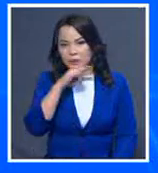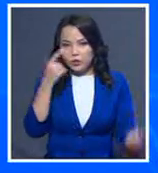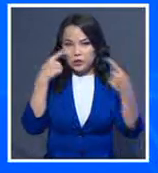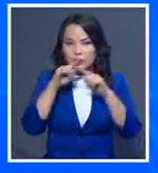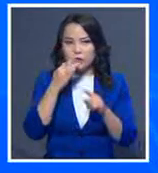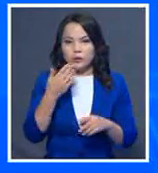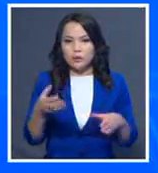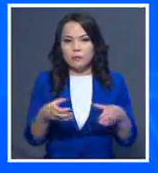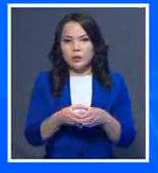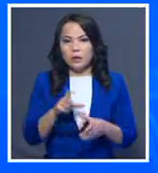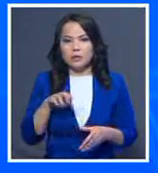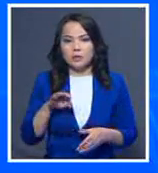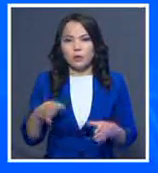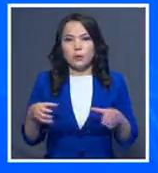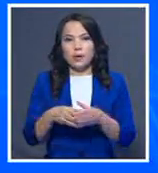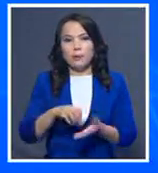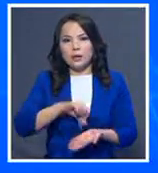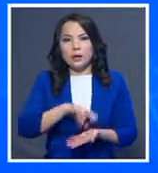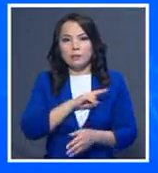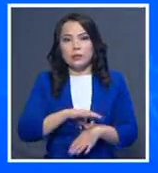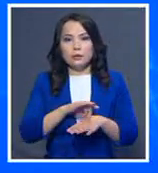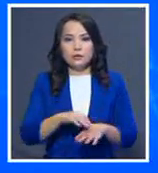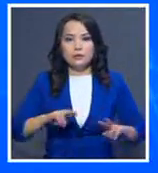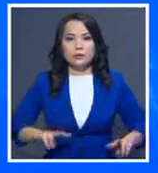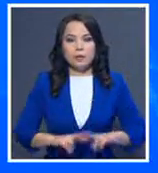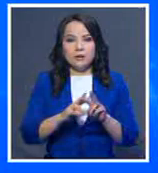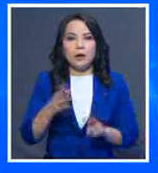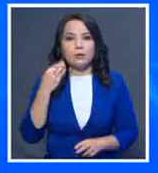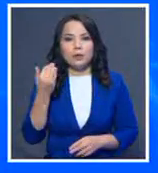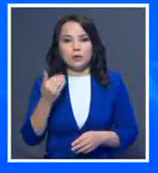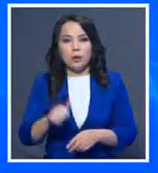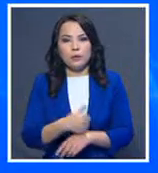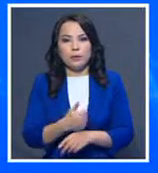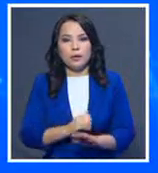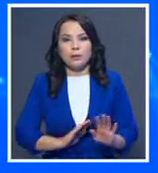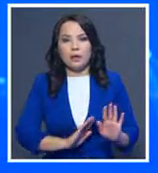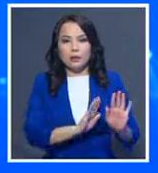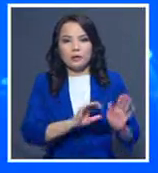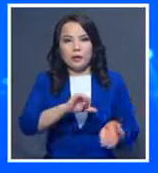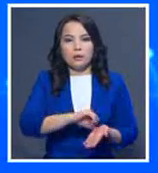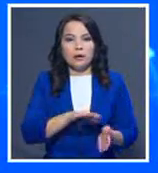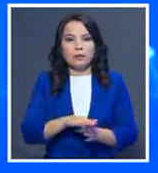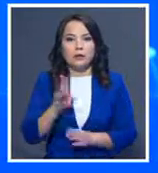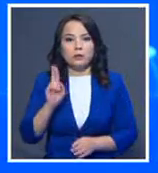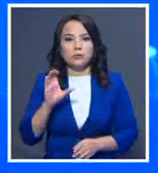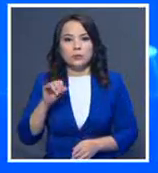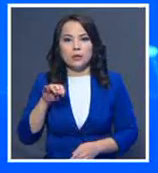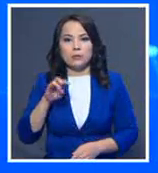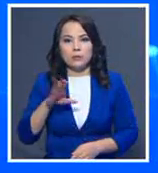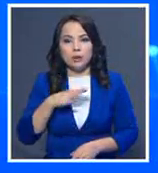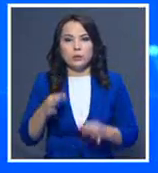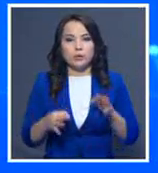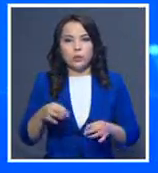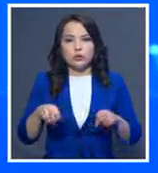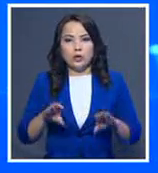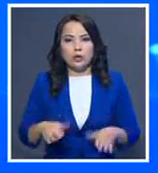Қазақстан инжиниринг ұлттық компаниясының экс-топ-менеджері, Астана мен Алматы қалалары әкімінің орынбасары қызметін атқарған Қанат Сұлтанбеков сот үкімімен